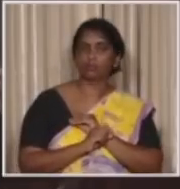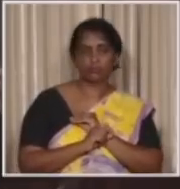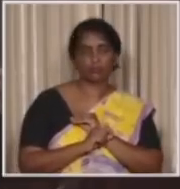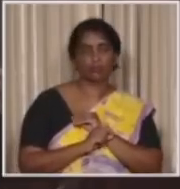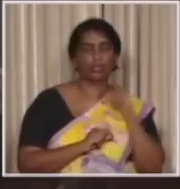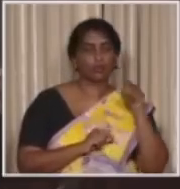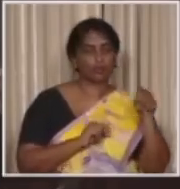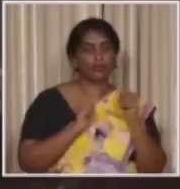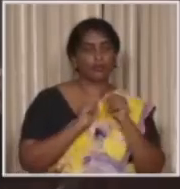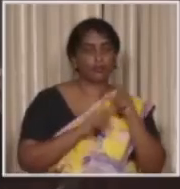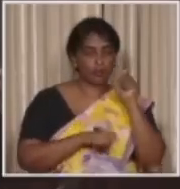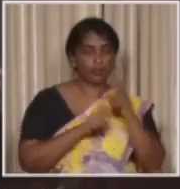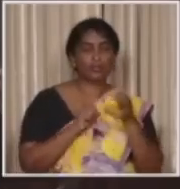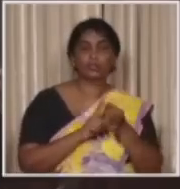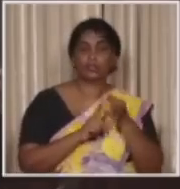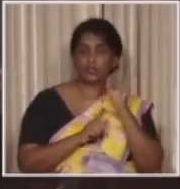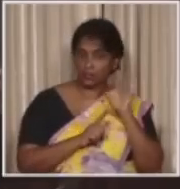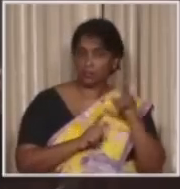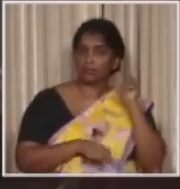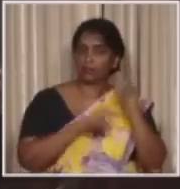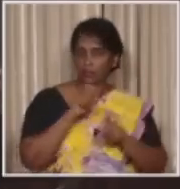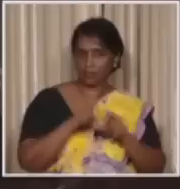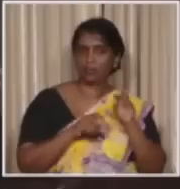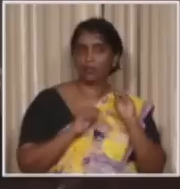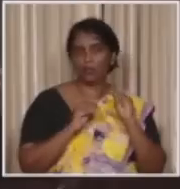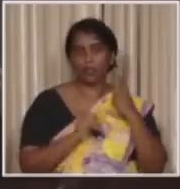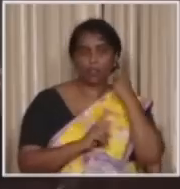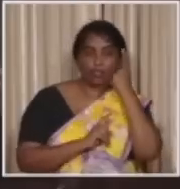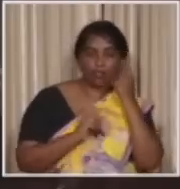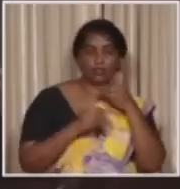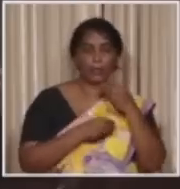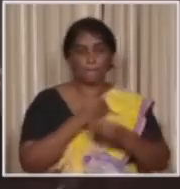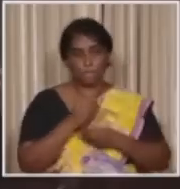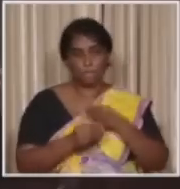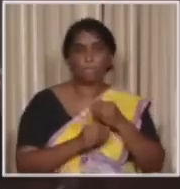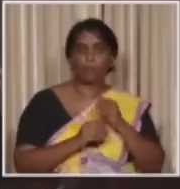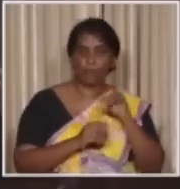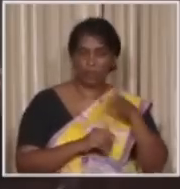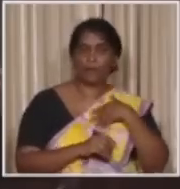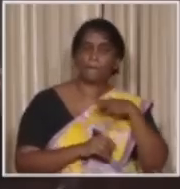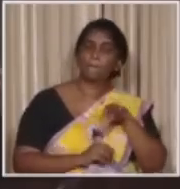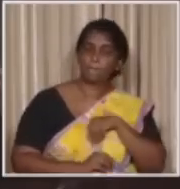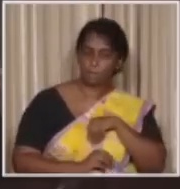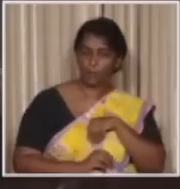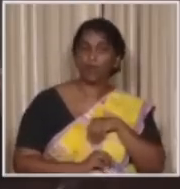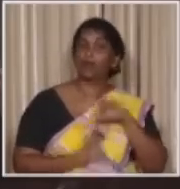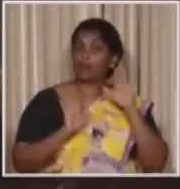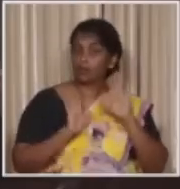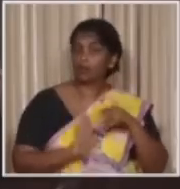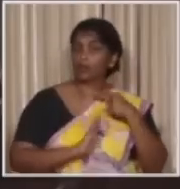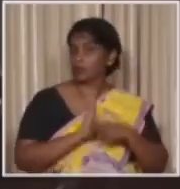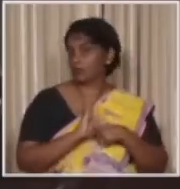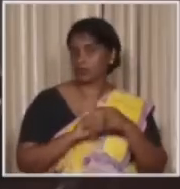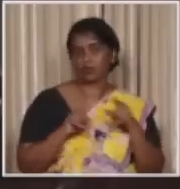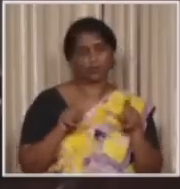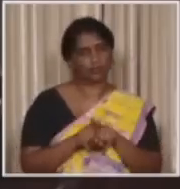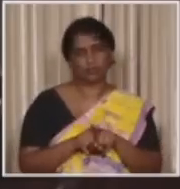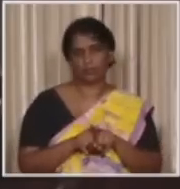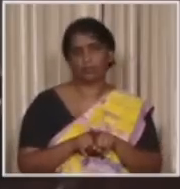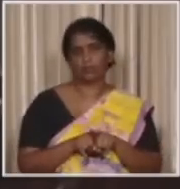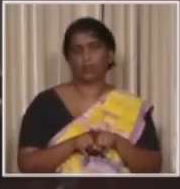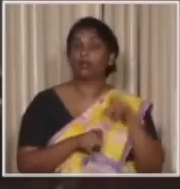ඒ ආයතනේ ඉන්න සභාපතිතුමා ඇතුළු අය බොහොම දක්ෂ ව්‍යාපාරිකයන්, අපි ඒක පිළිගන්නවා. හැබැයි රටක් විදිහට